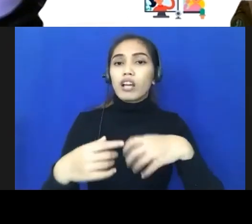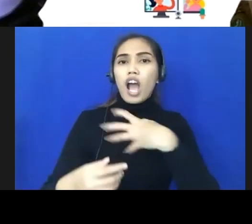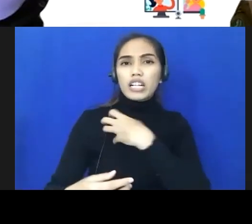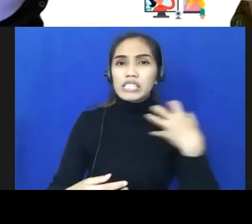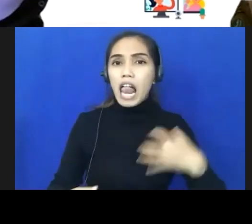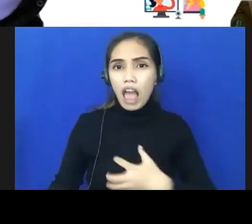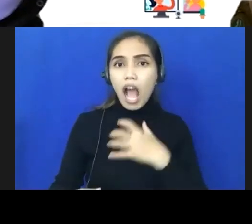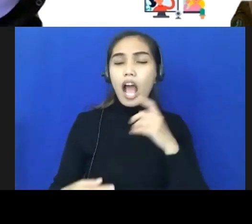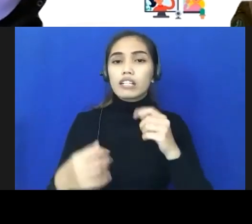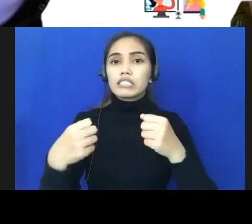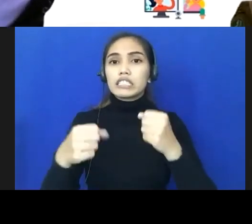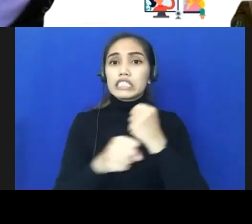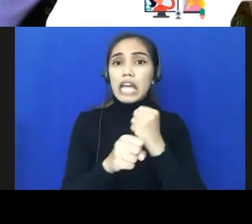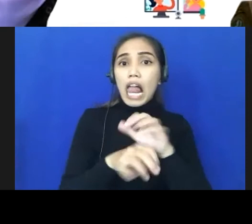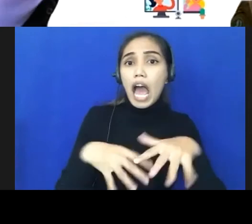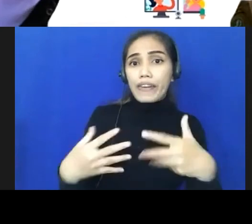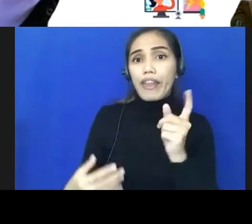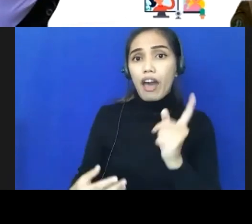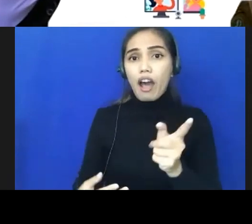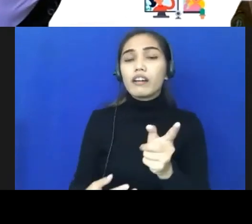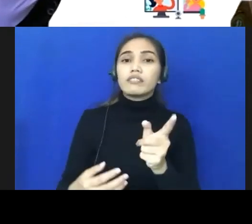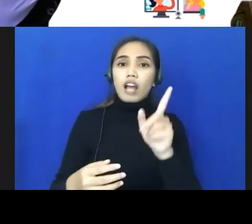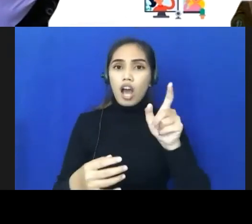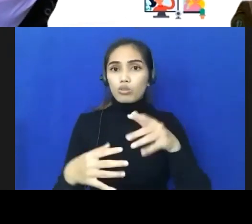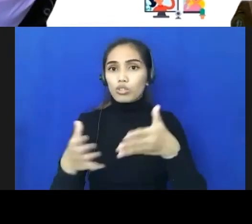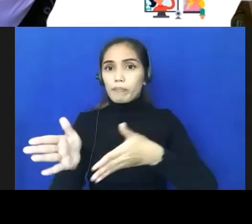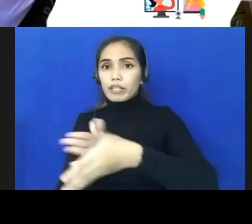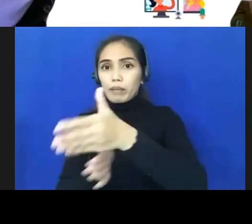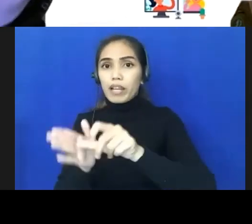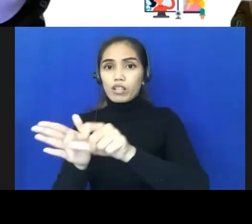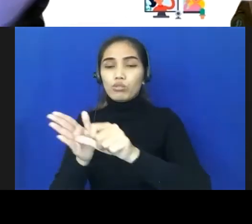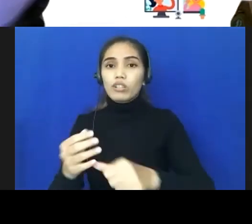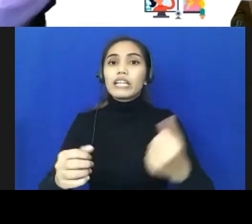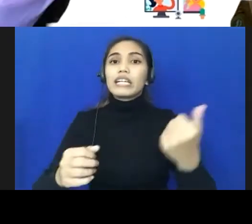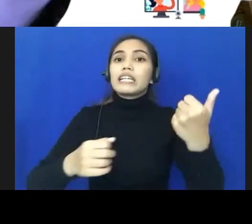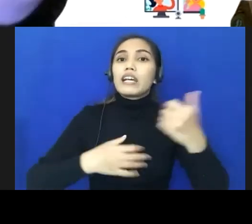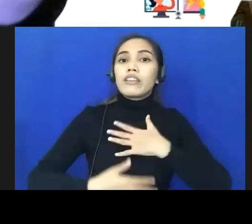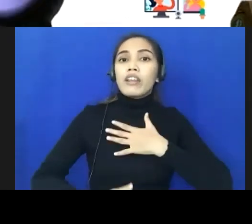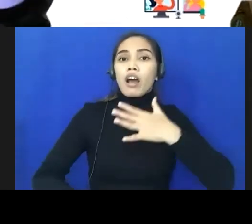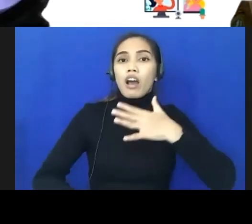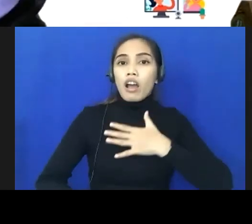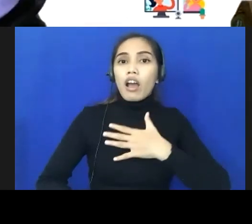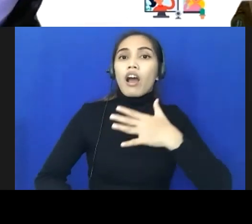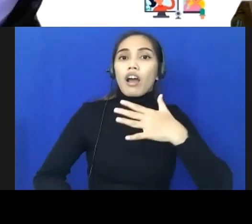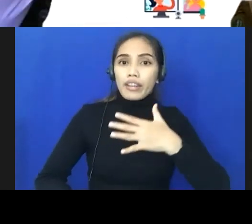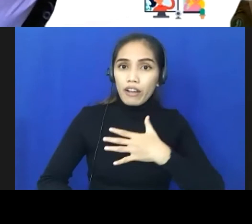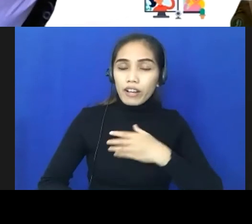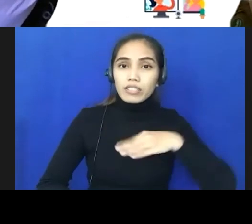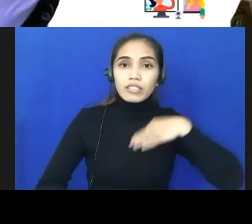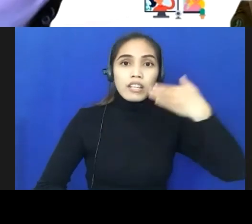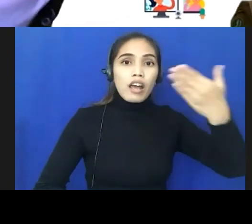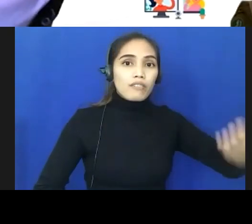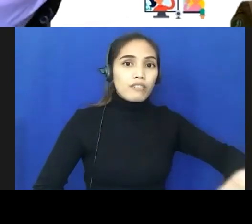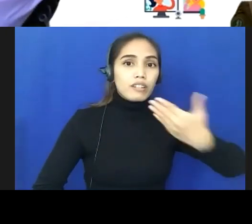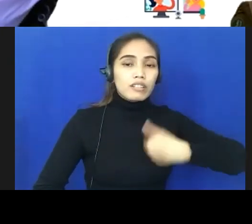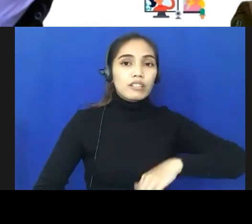harus dilakukan tadi Dokter Yoga Dokter Yoga dihitung napasnya, dilihat napasnya dan lain sebagainya. Seperti itu.